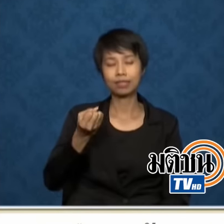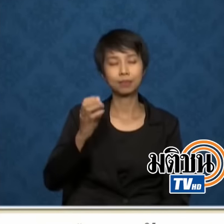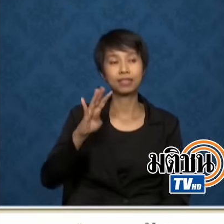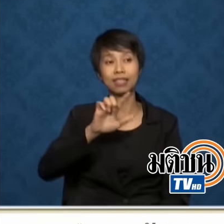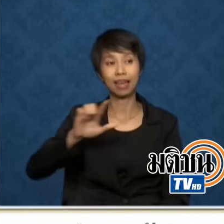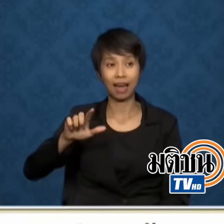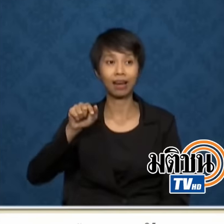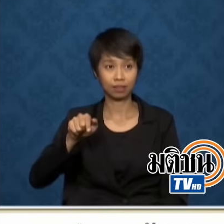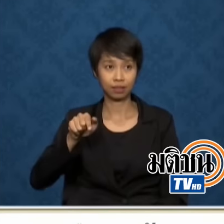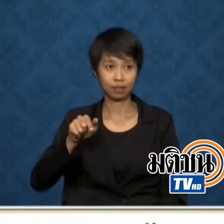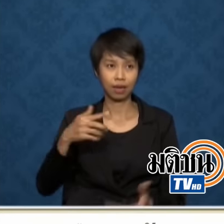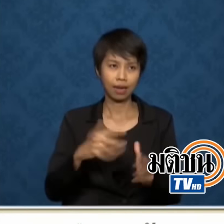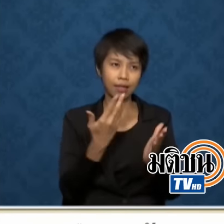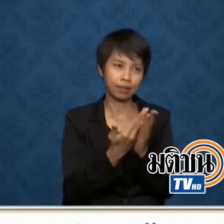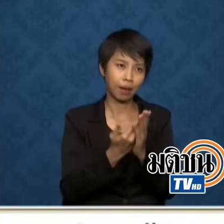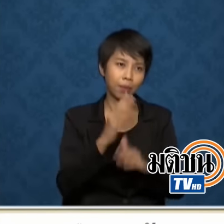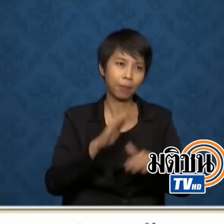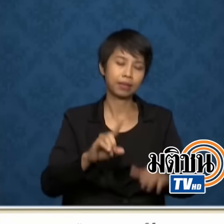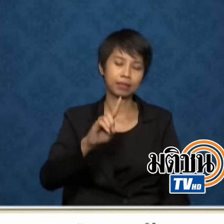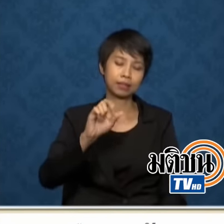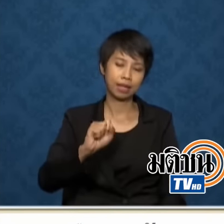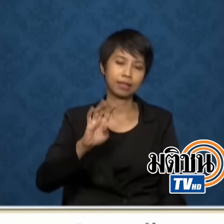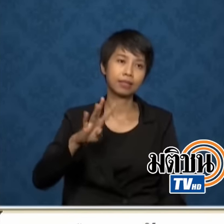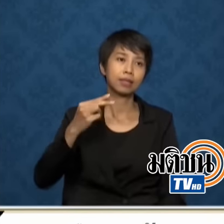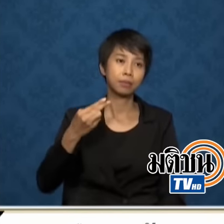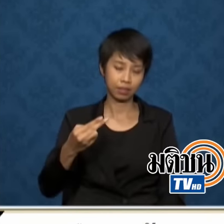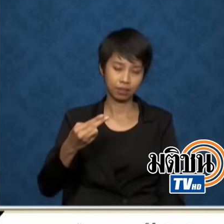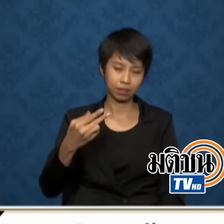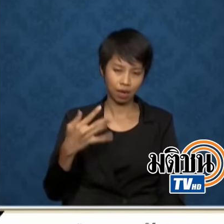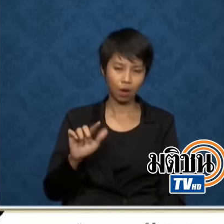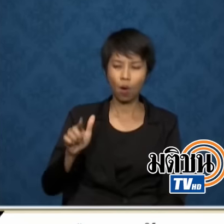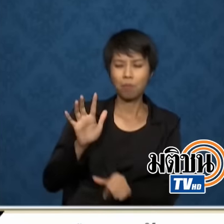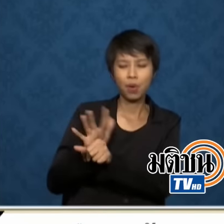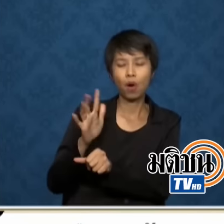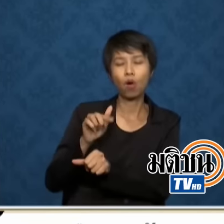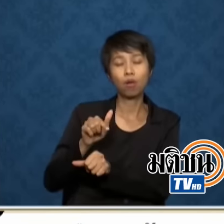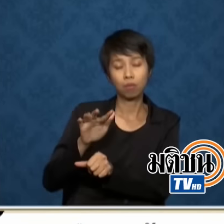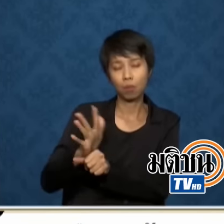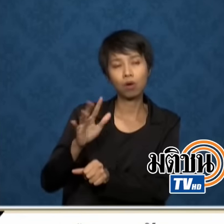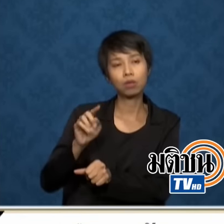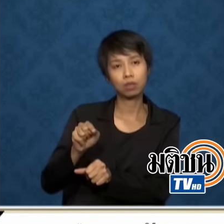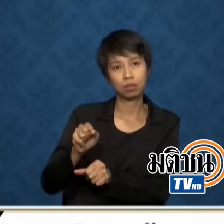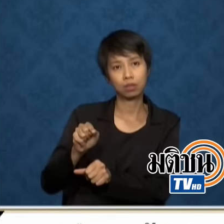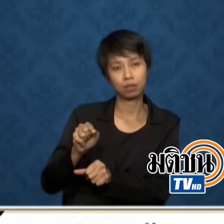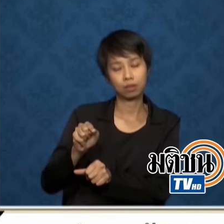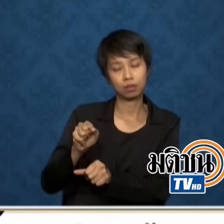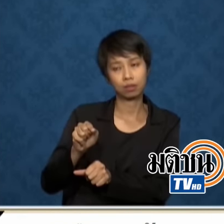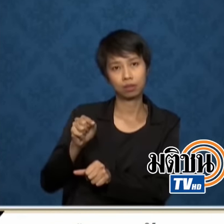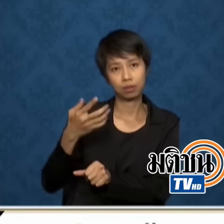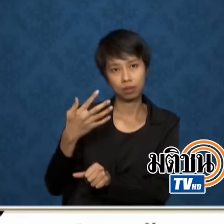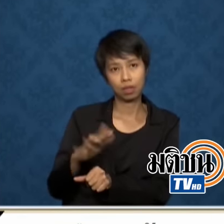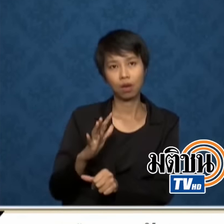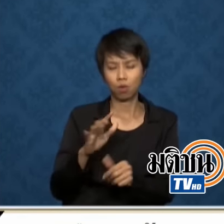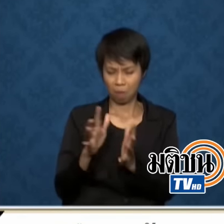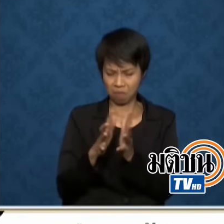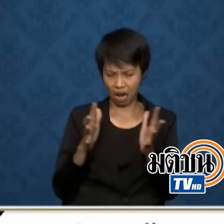ได้อีกประมาณ440,000ล้านบาทมันก็เลยยังมีส่วนที่มันยังขาดอยู่นะคะซึ่งขาด